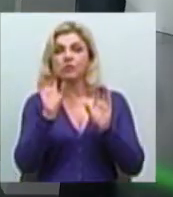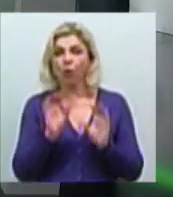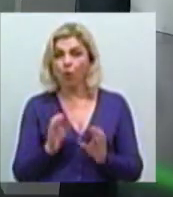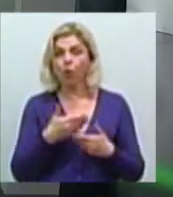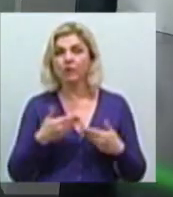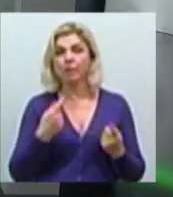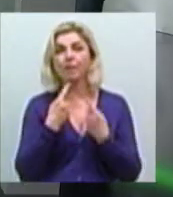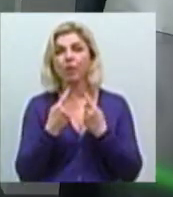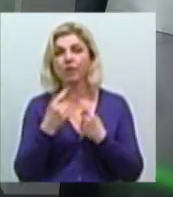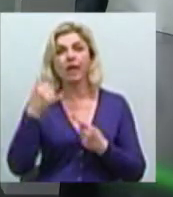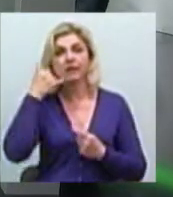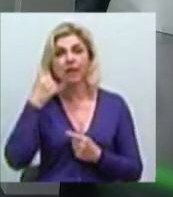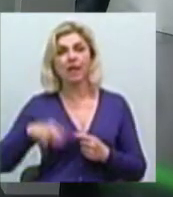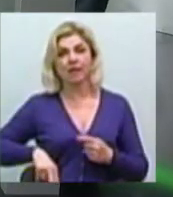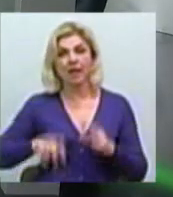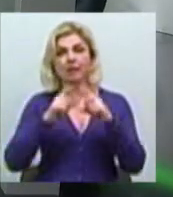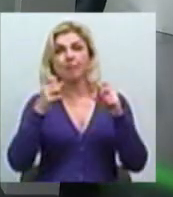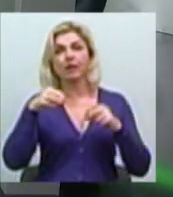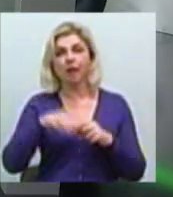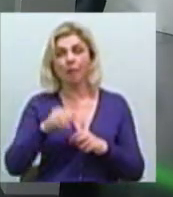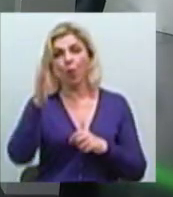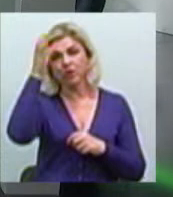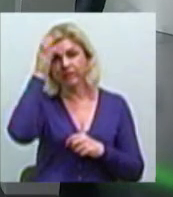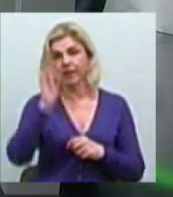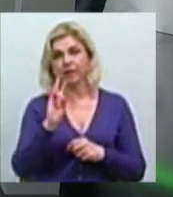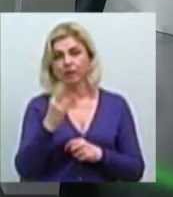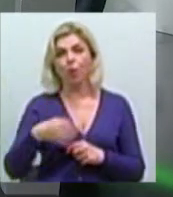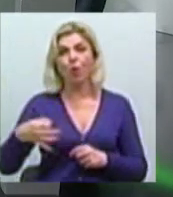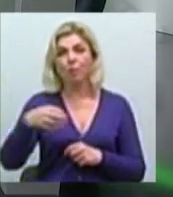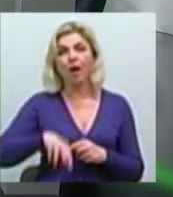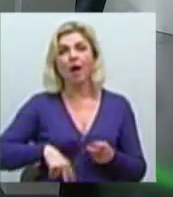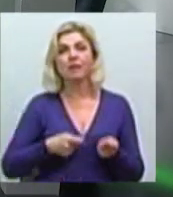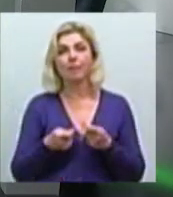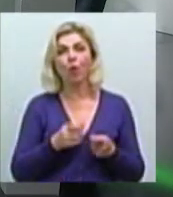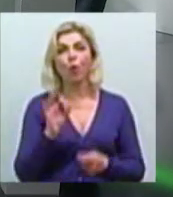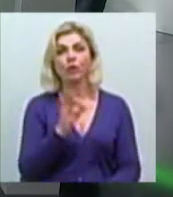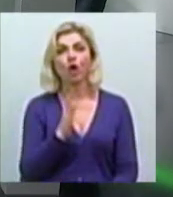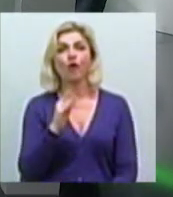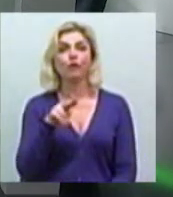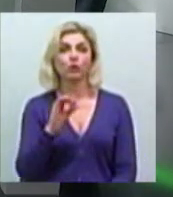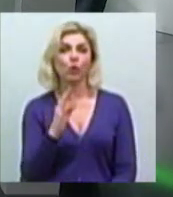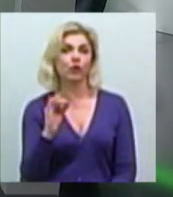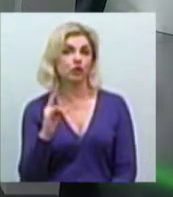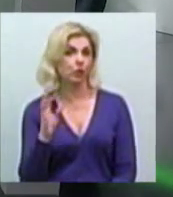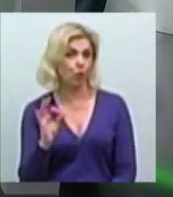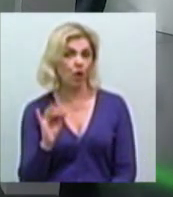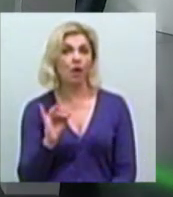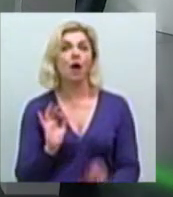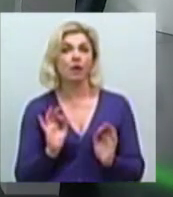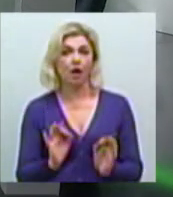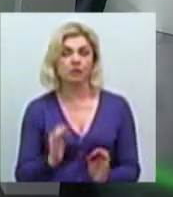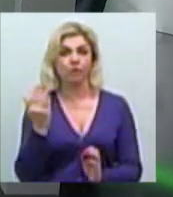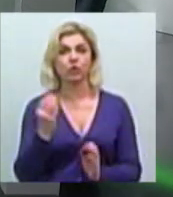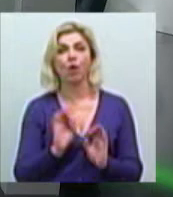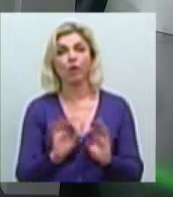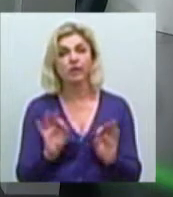поспілкувалися телефоном з директором департаменту освіти і науки Миколаївської облдержадміністрації Оленою Удовиченко. І якраз вона